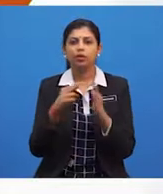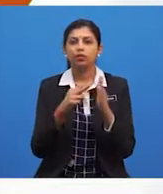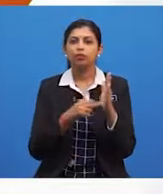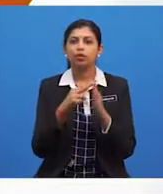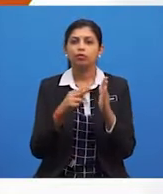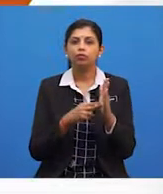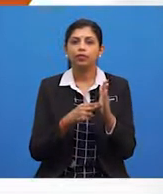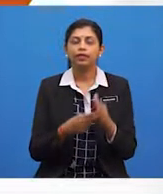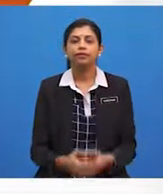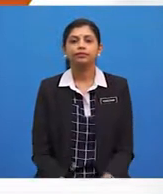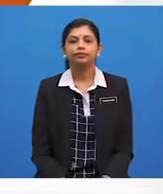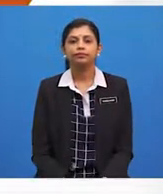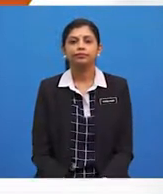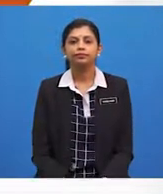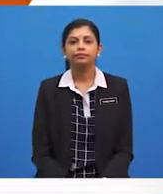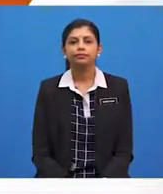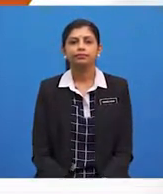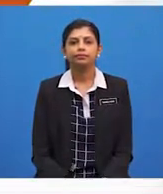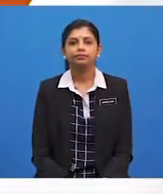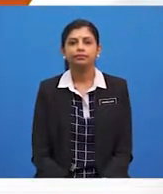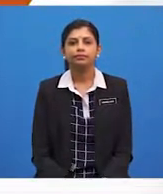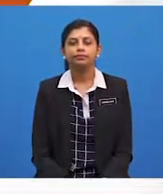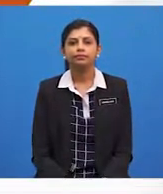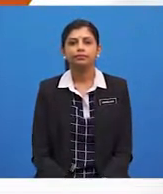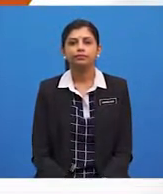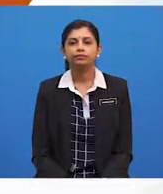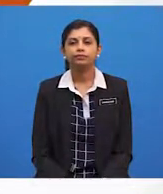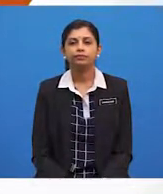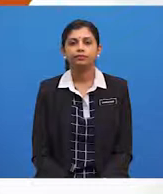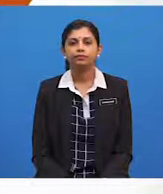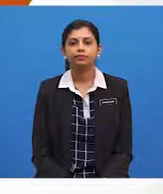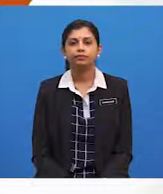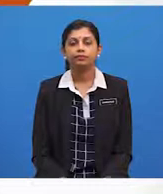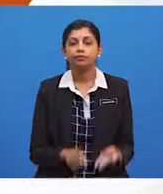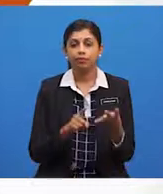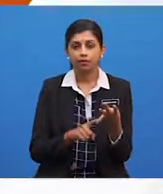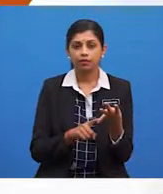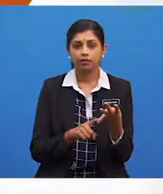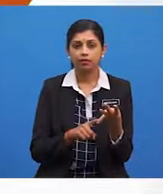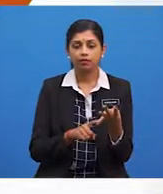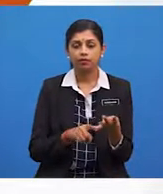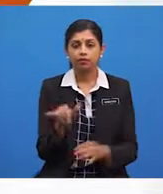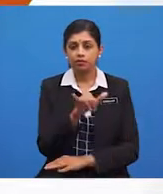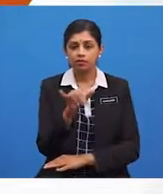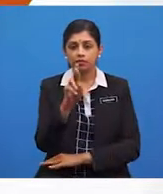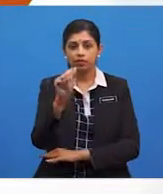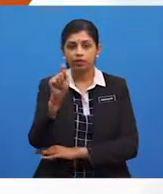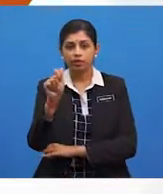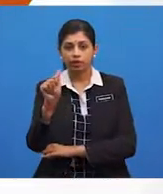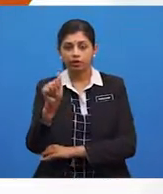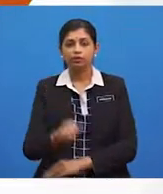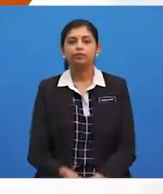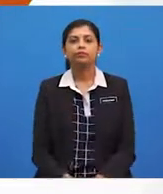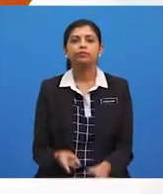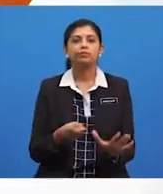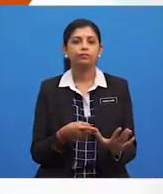yang berkuat kuasa kebelakangan dan perbicaraan berulang. Keempat, sama rata.